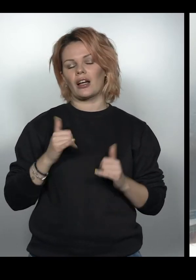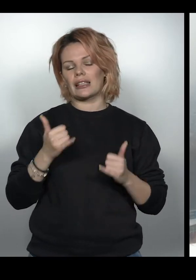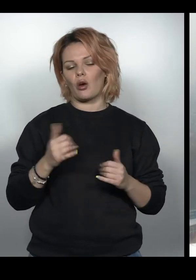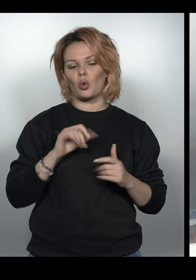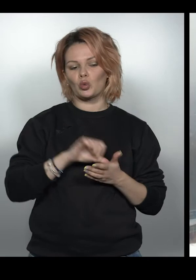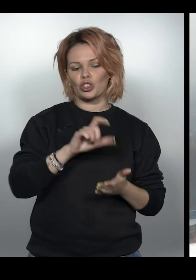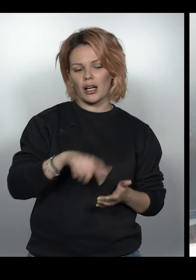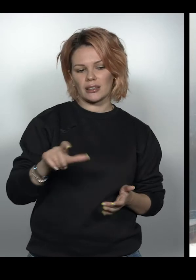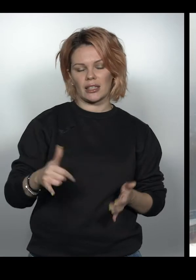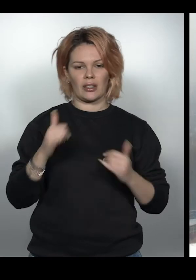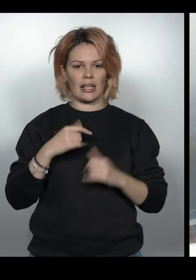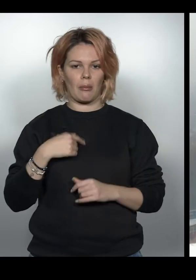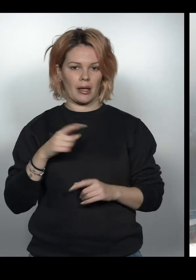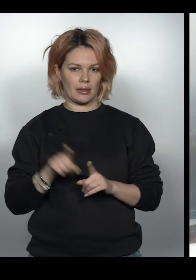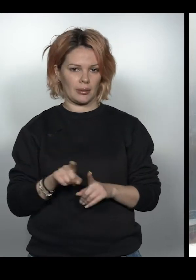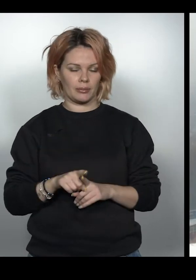для учасників, так і для мене.